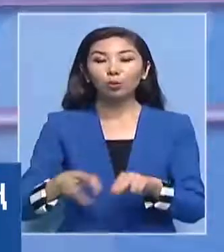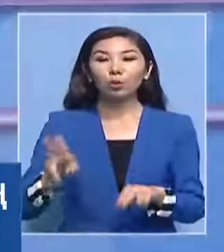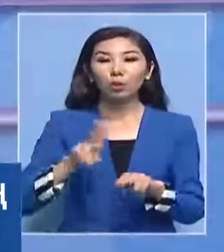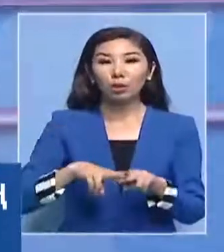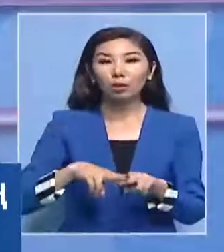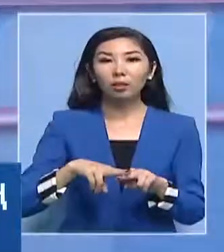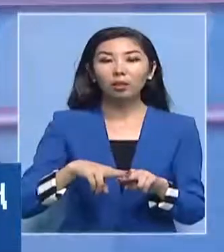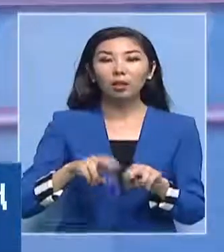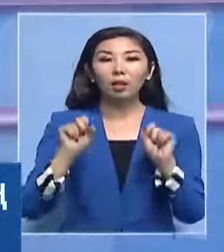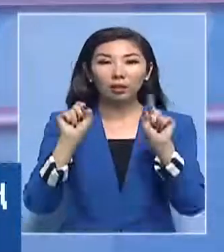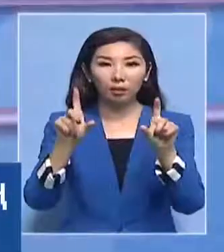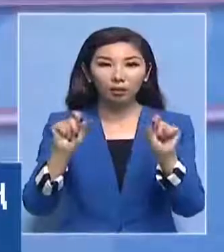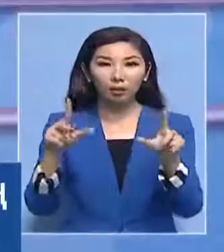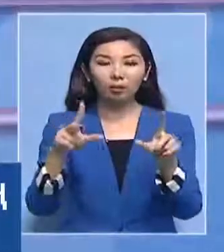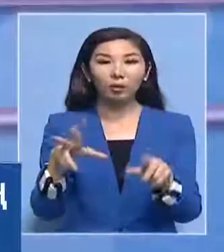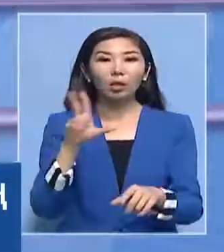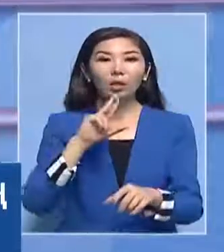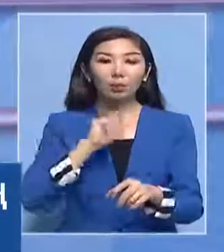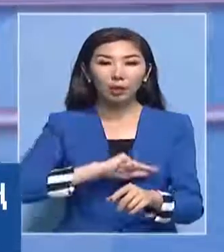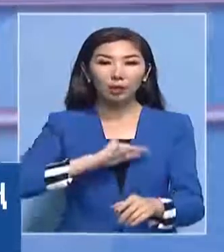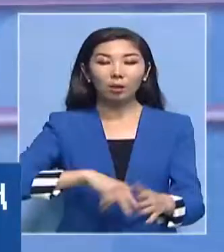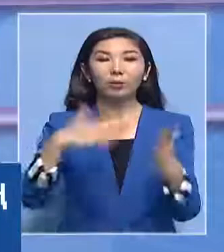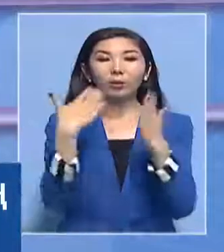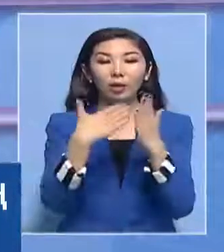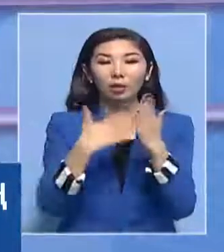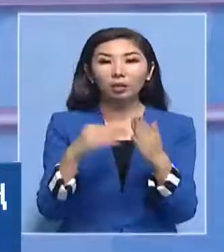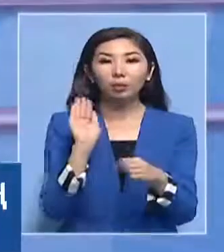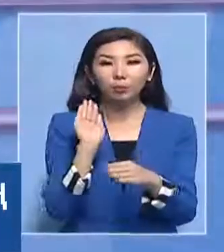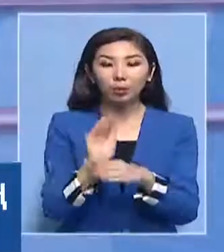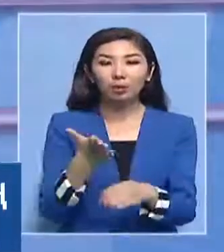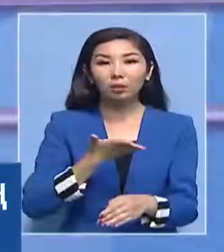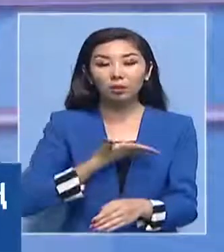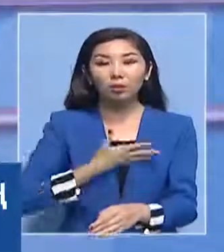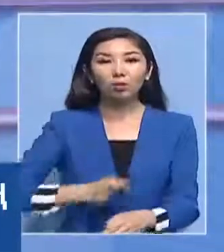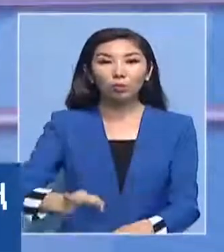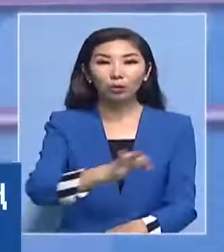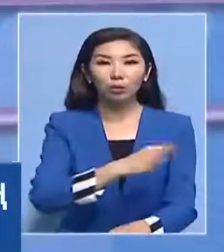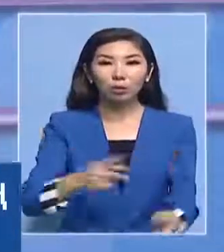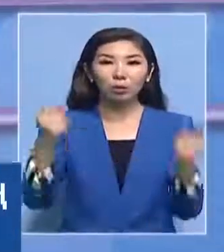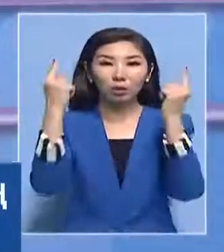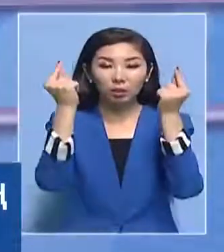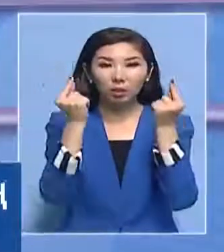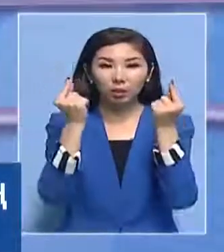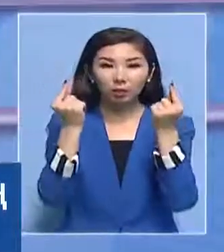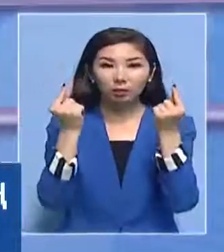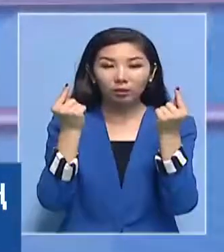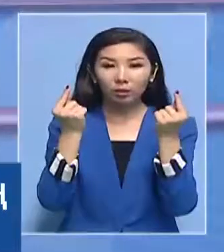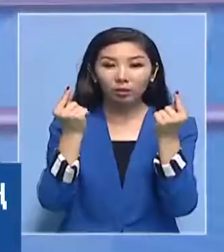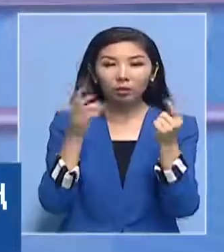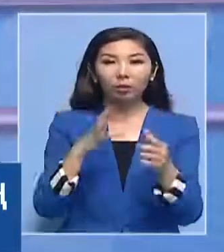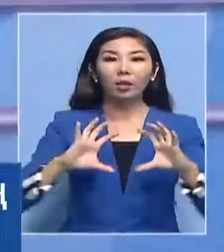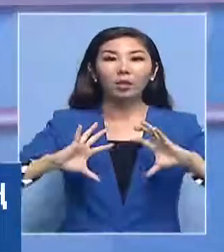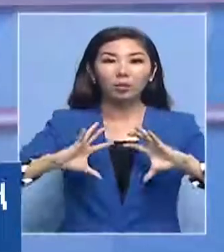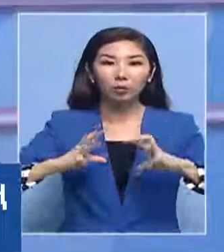жаңағы алтын еңбек деген программамен өттір, қазір өткізіп жатыр. Енді тағы бір біздің бір облыста ерекшелігі осы